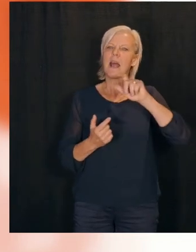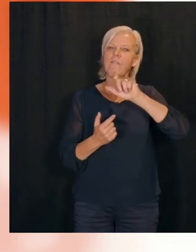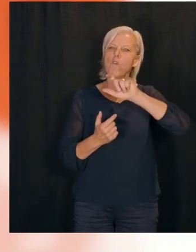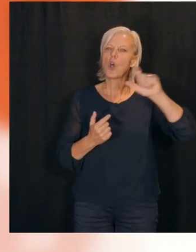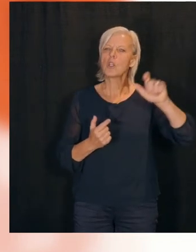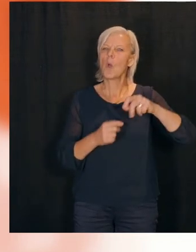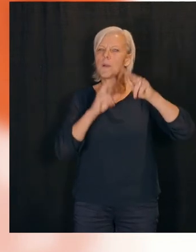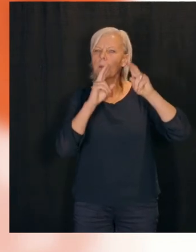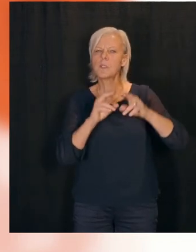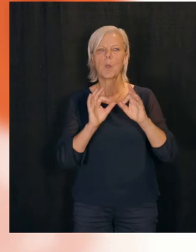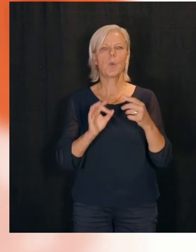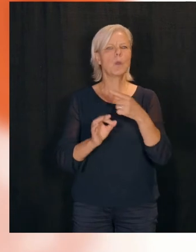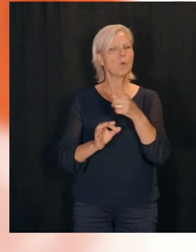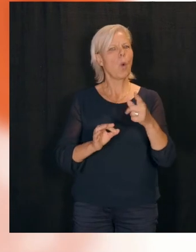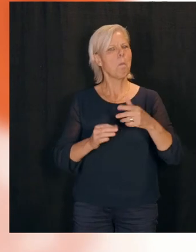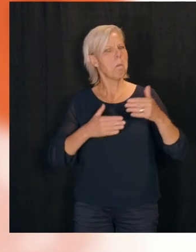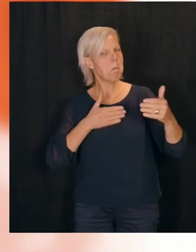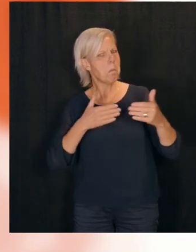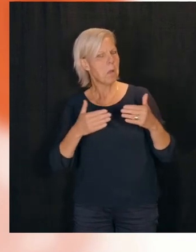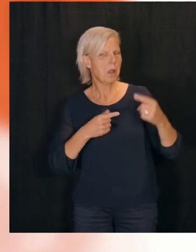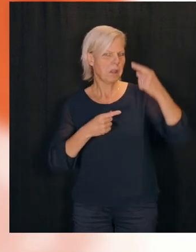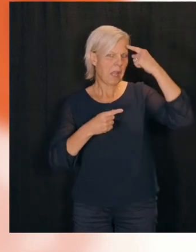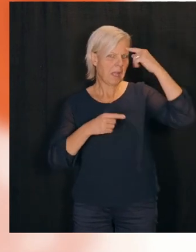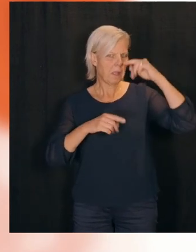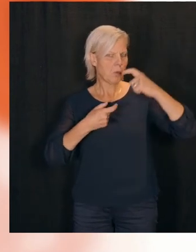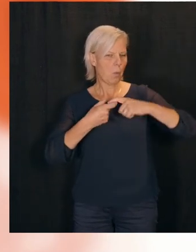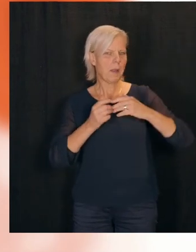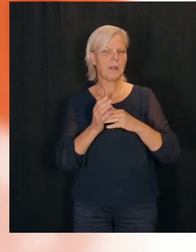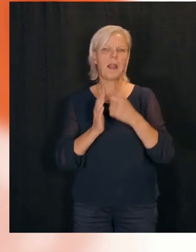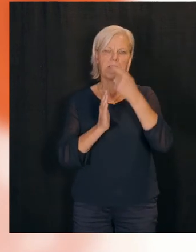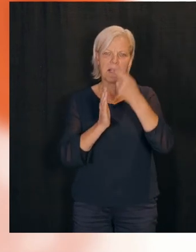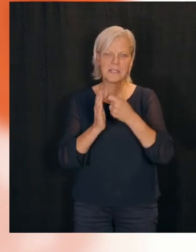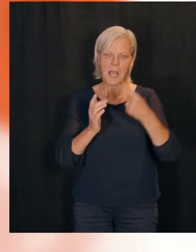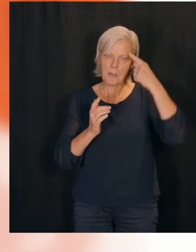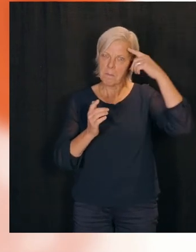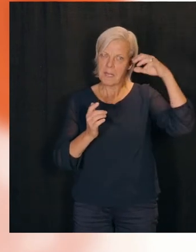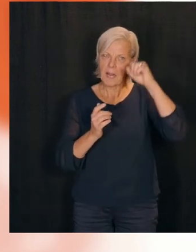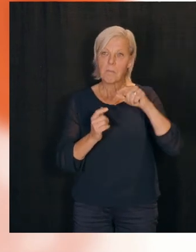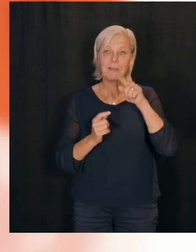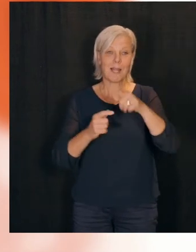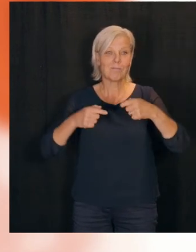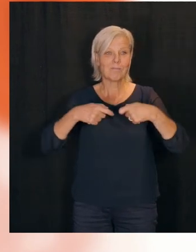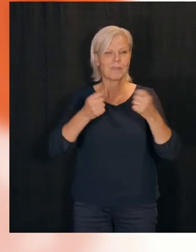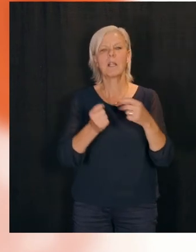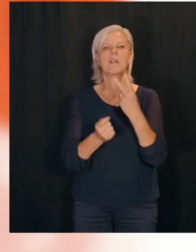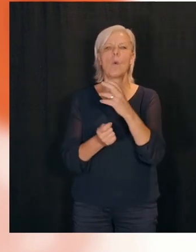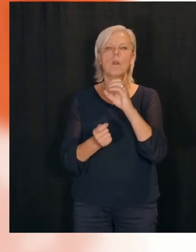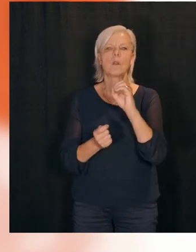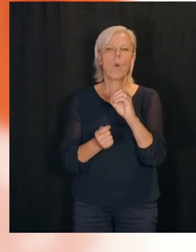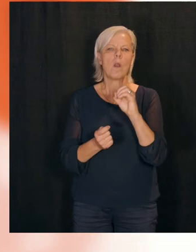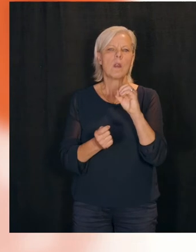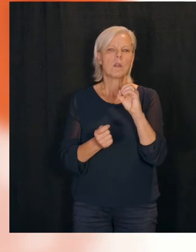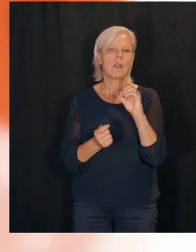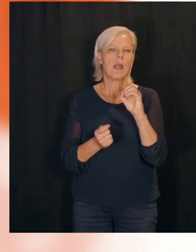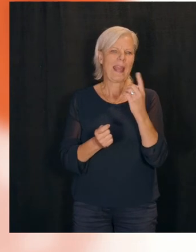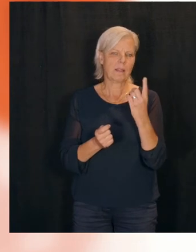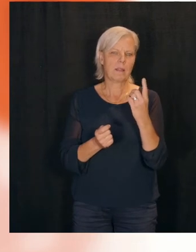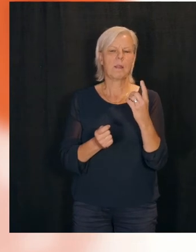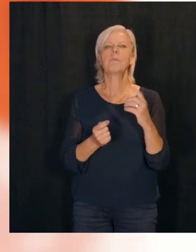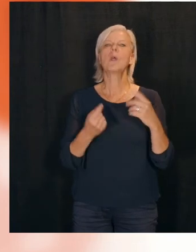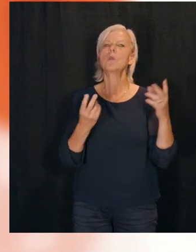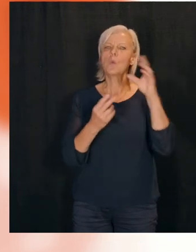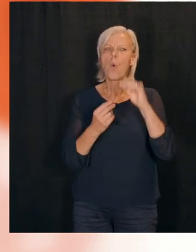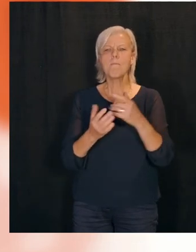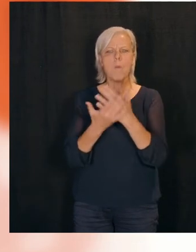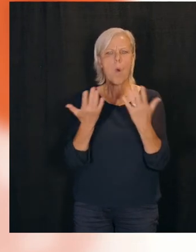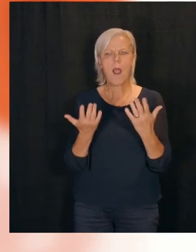hur de förhåller sig till designbegreppet. Efter att den släpptes 2001 så har det kommit flera olika förslag på, ja